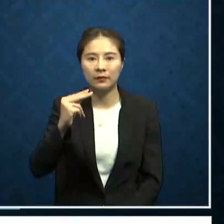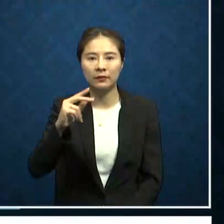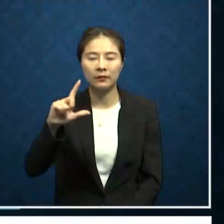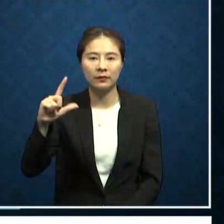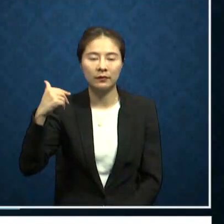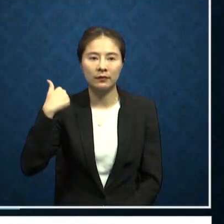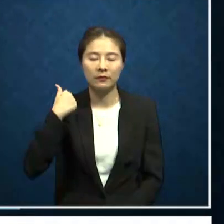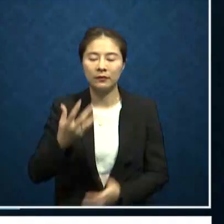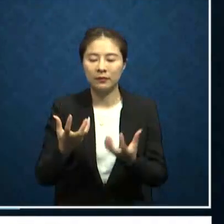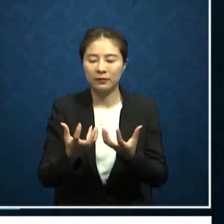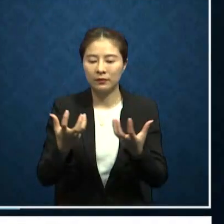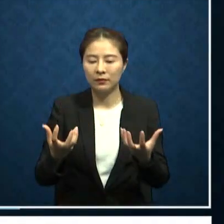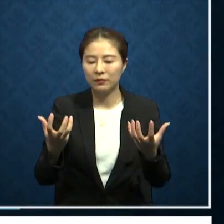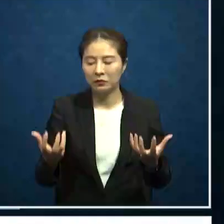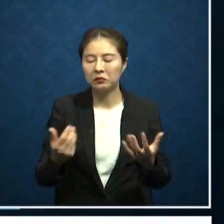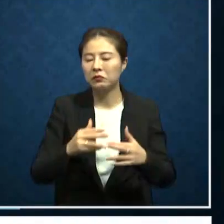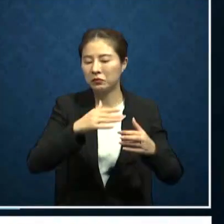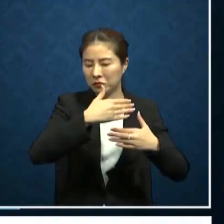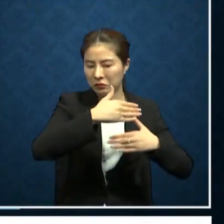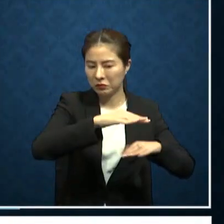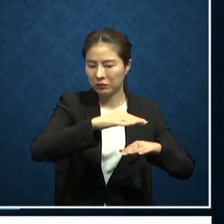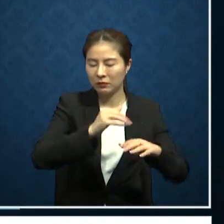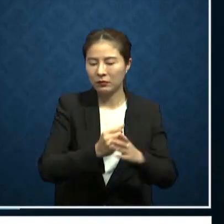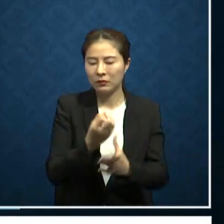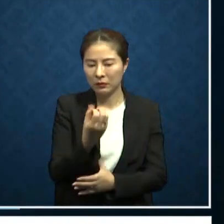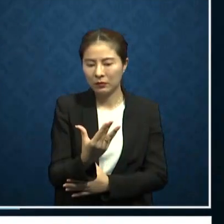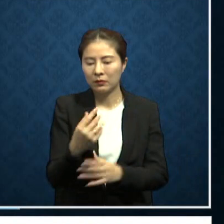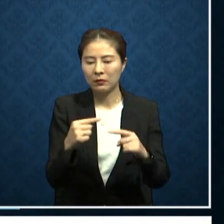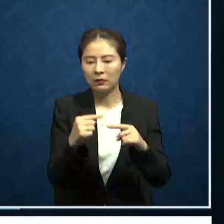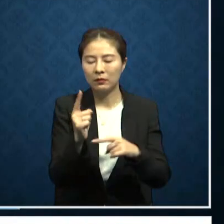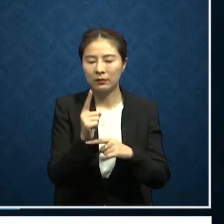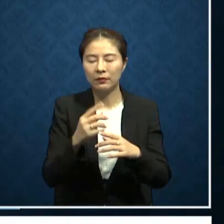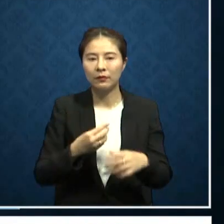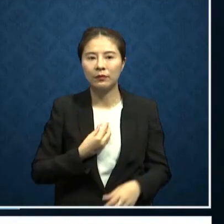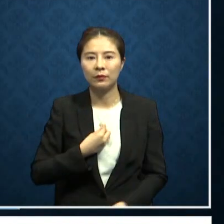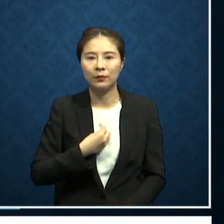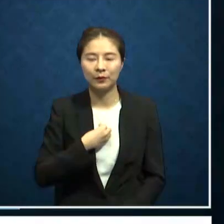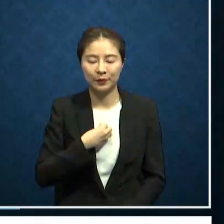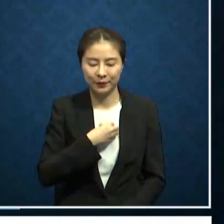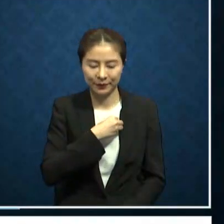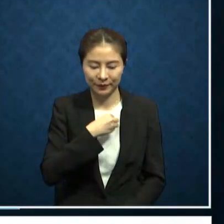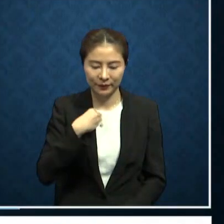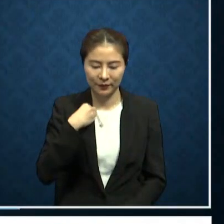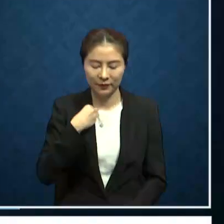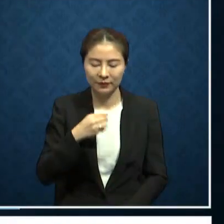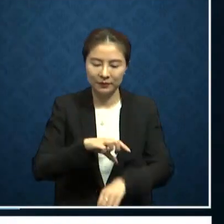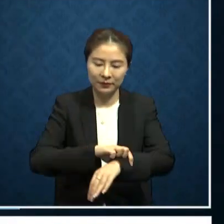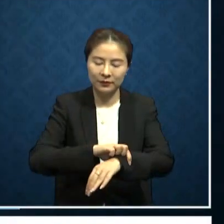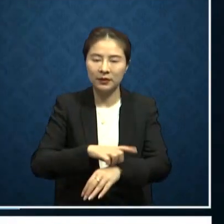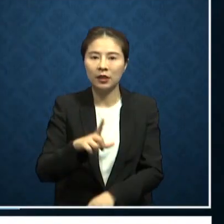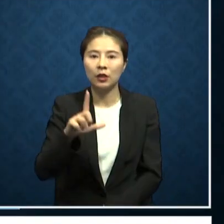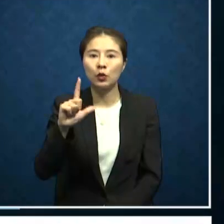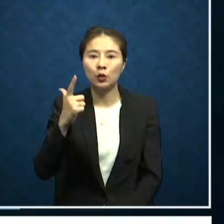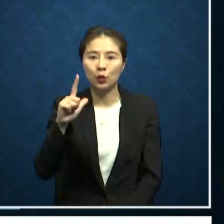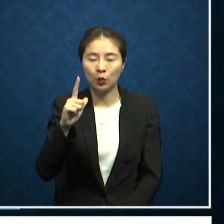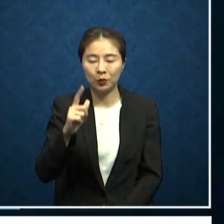มีสินค้าที่ส่งออกมากที่สุดนะคะอันดับแรกได้แก่เอ่อเครื่องประดับแท้ที่ทำด้วยทองนะคะอันดับที่ 2เป็นเครื่องประดับที่